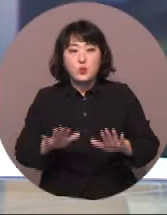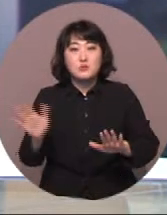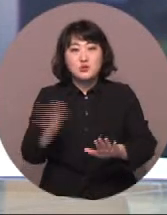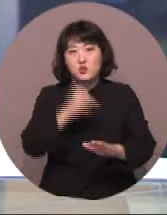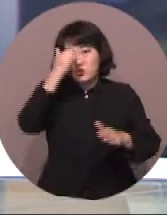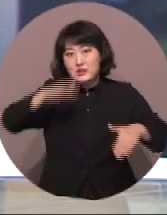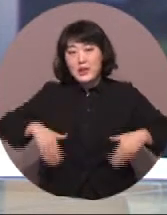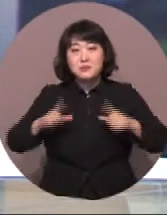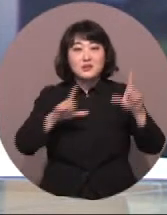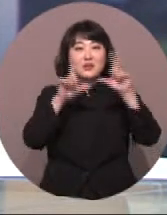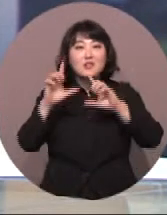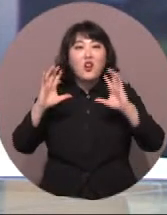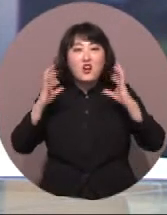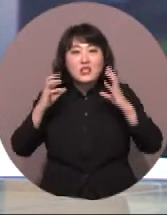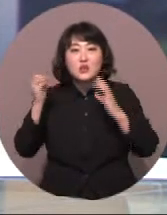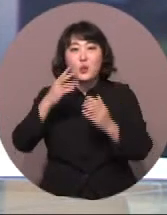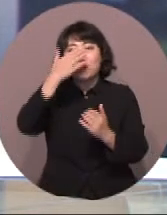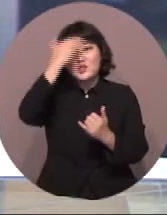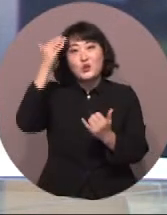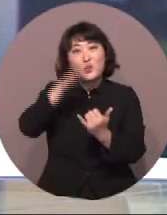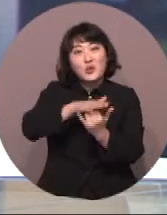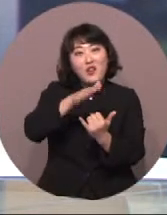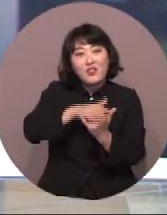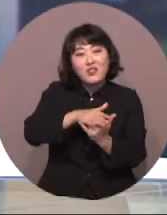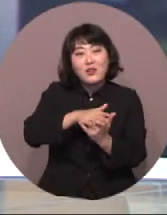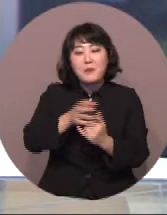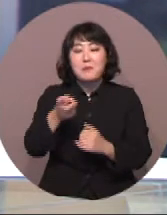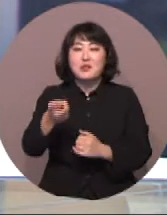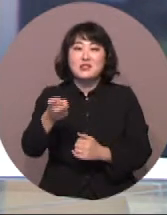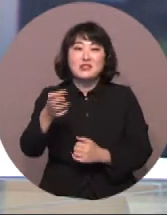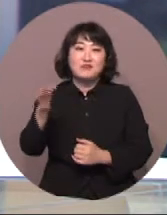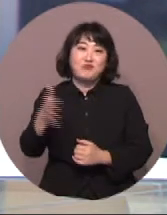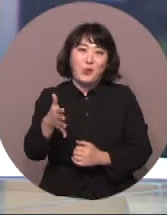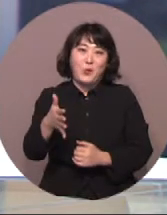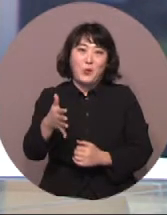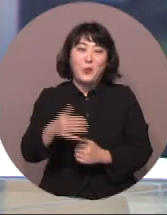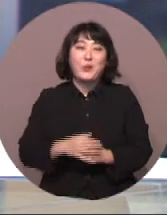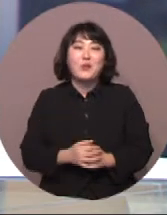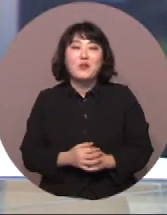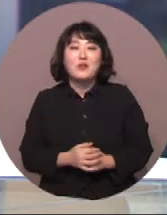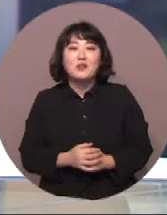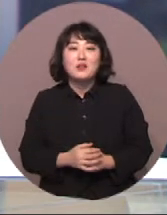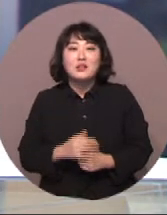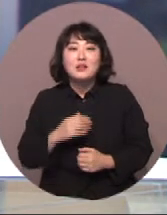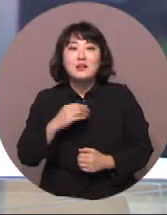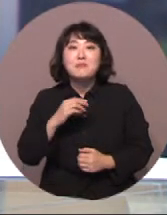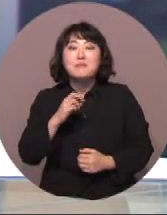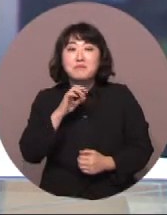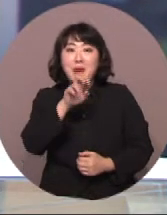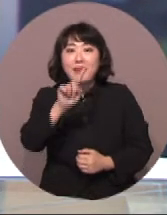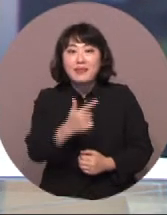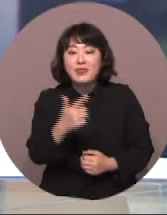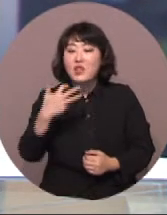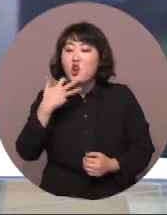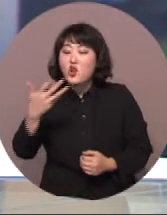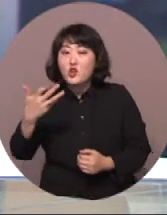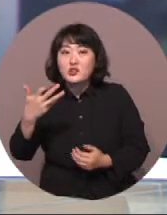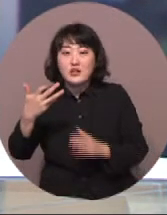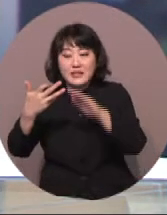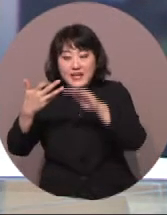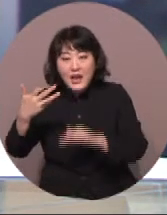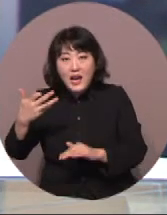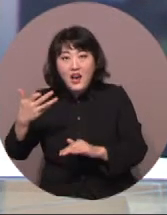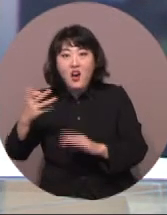오늘부터 충남에 사는 어린이와 청소년은 버스를 무료로 탈 수 있습니다. 만 18살 이하